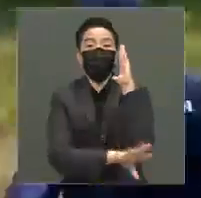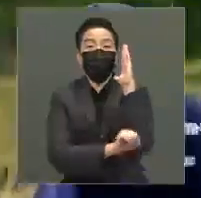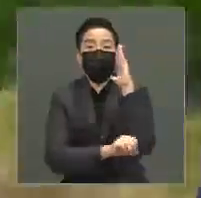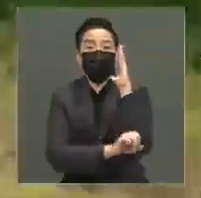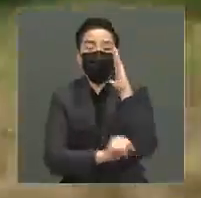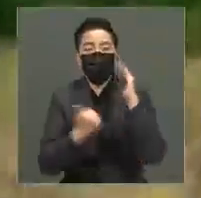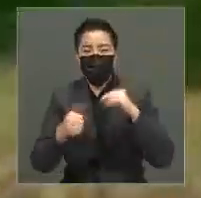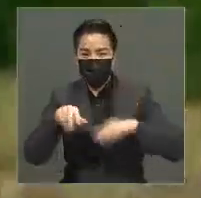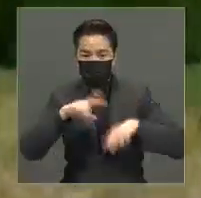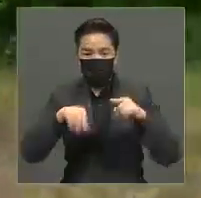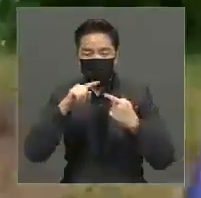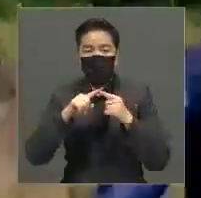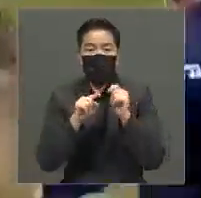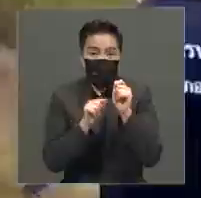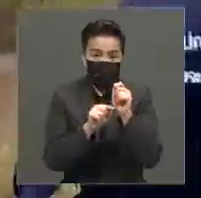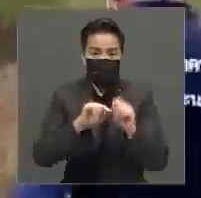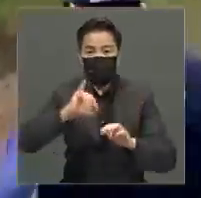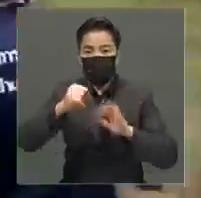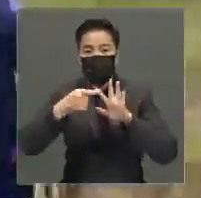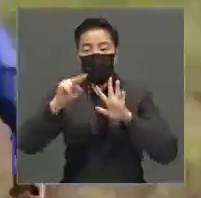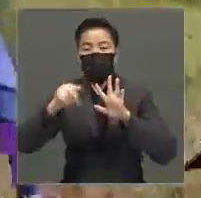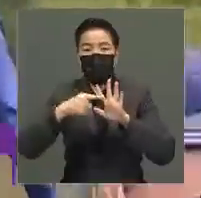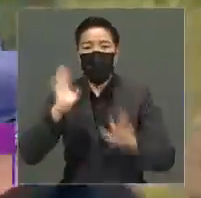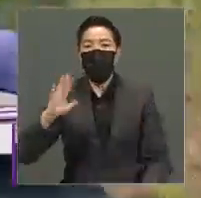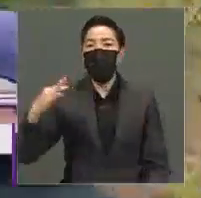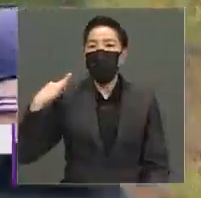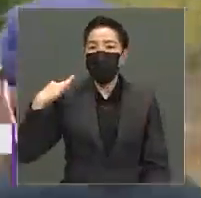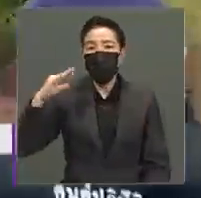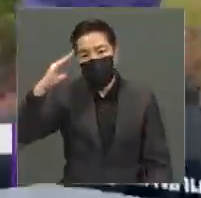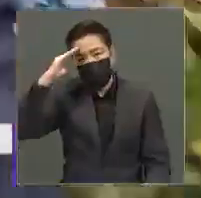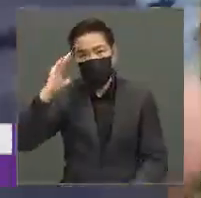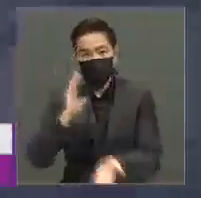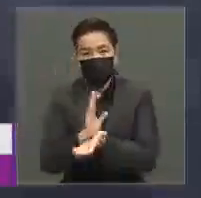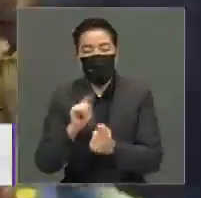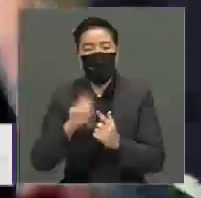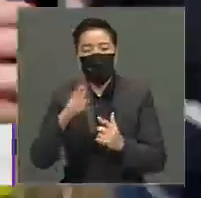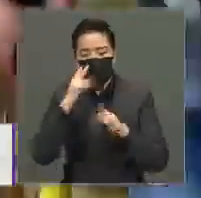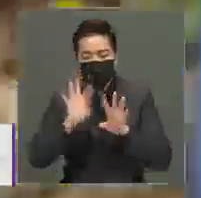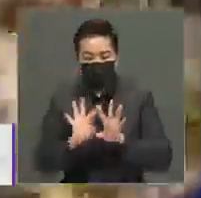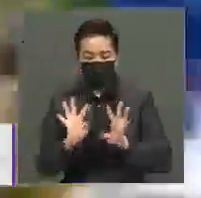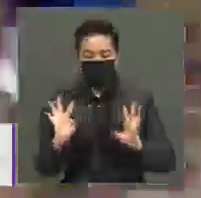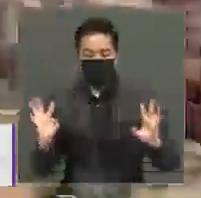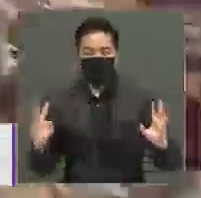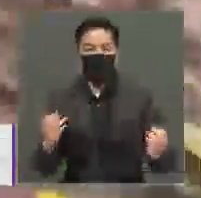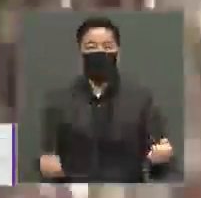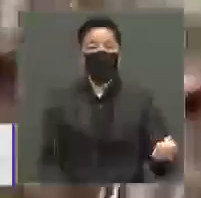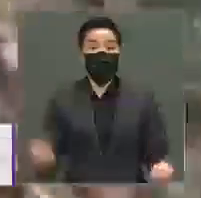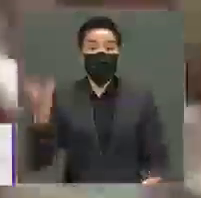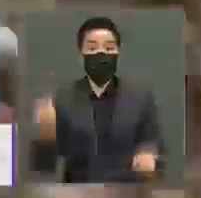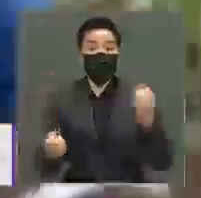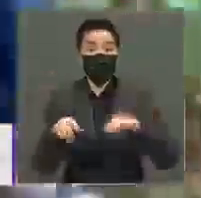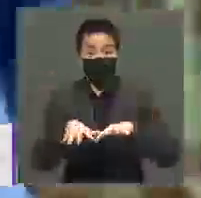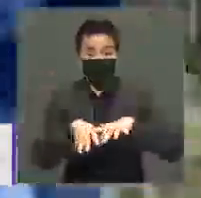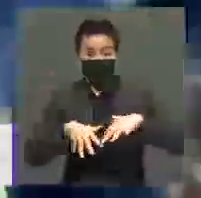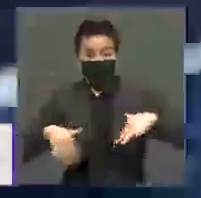าครับเจ้าหน้าที่ฝ่ายปกครองอำเภอจนะพร้อมกับกำลังอสและตำรวจสภ.ควนมีดเข้าปิดล้อมตรวจค้นป่าหลังกูโบ